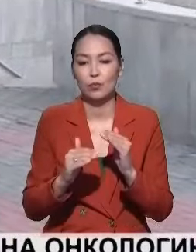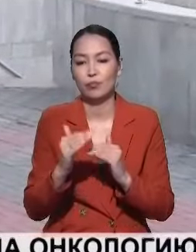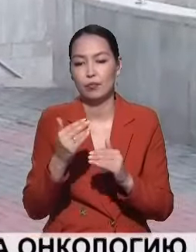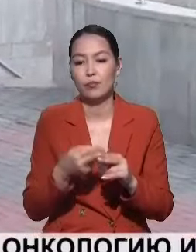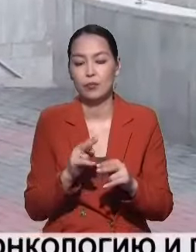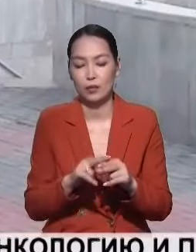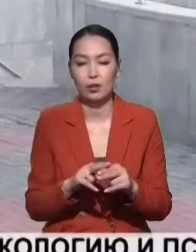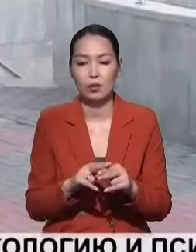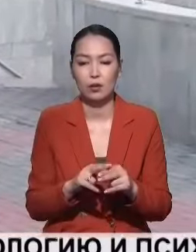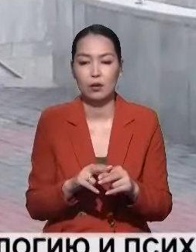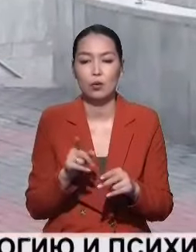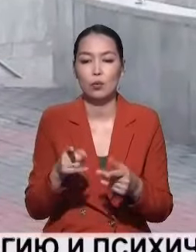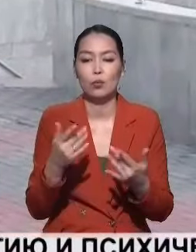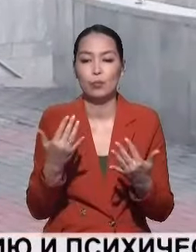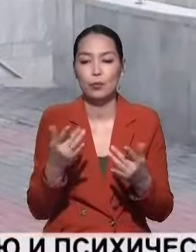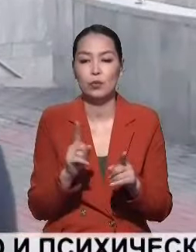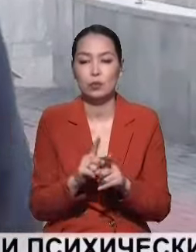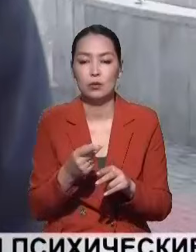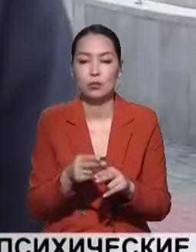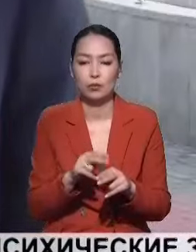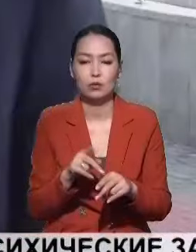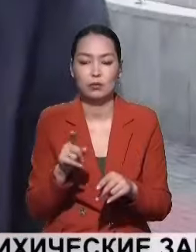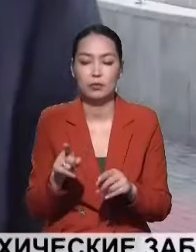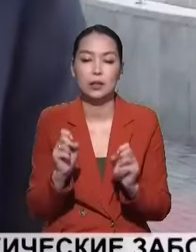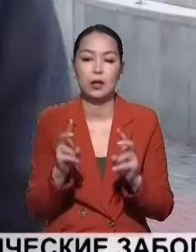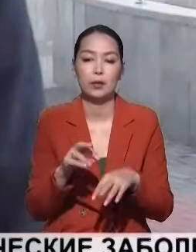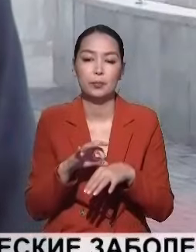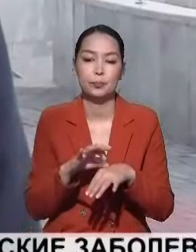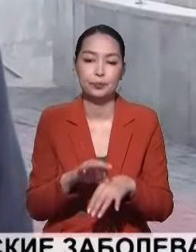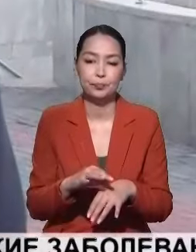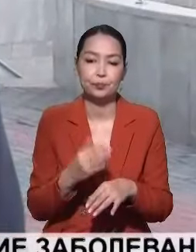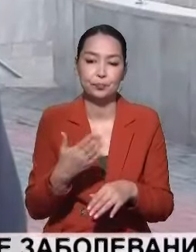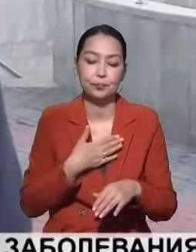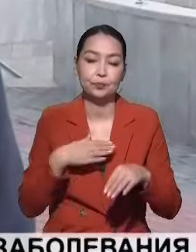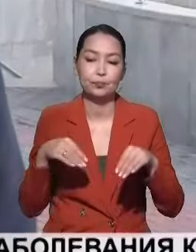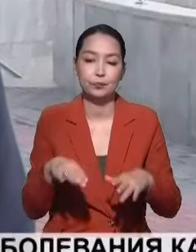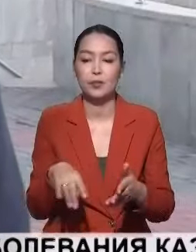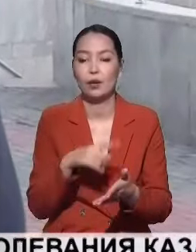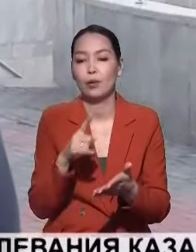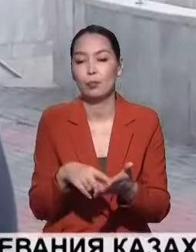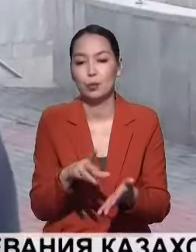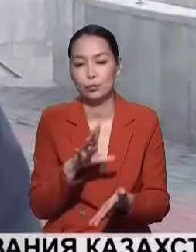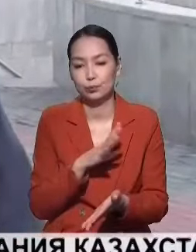кого спрашивать, и все будет в одних руках. То есть мы решили